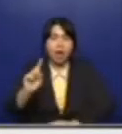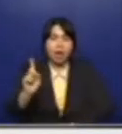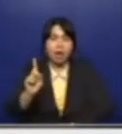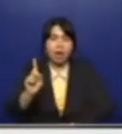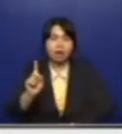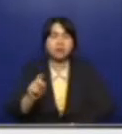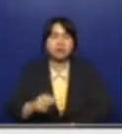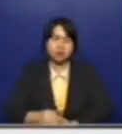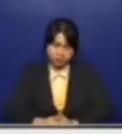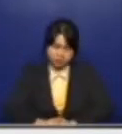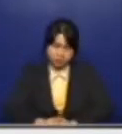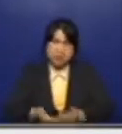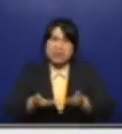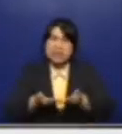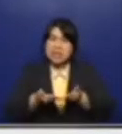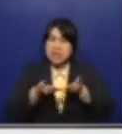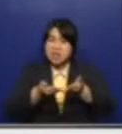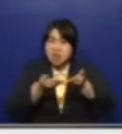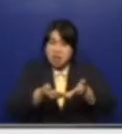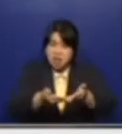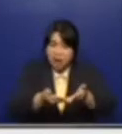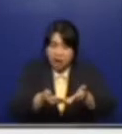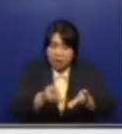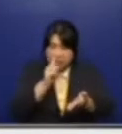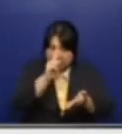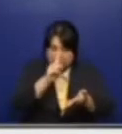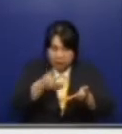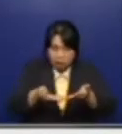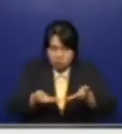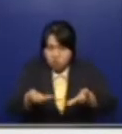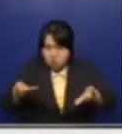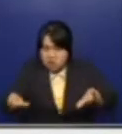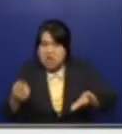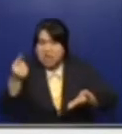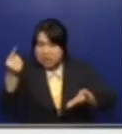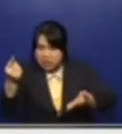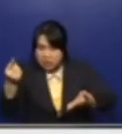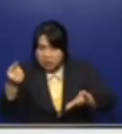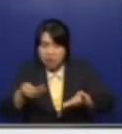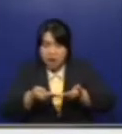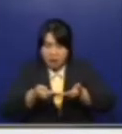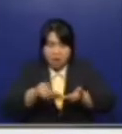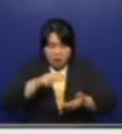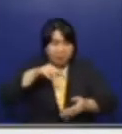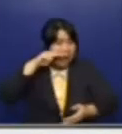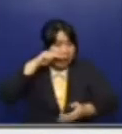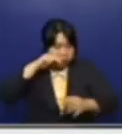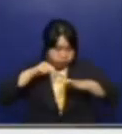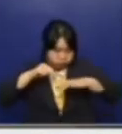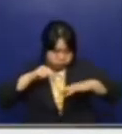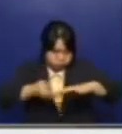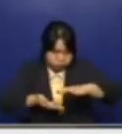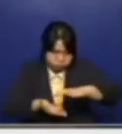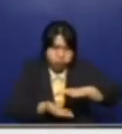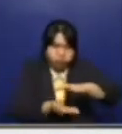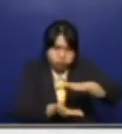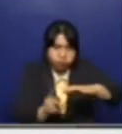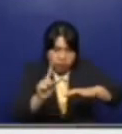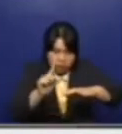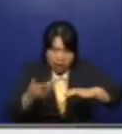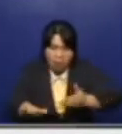ต้องซื้อเรือยกคนขึ้นบกอีกคันหนึ่งอีกลำหนึ่ง 5,000 กว่าล้านท่านประธาน